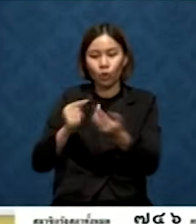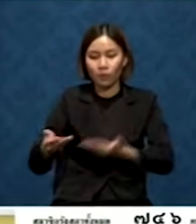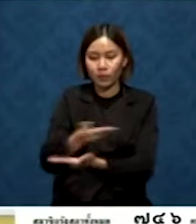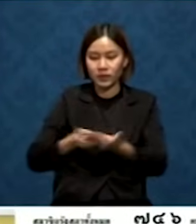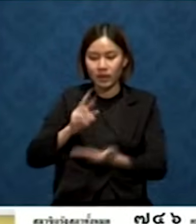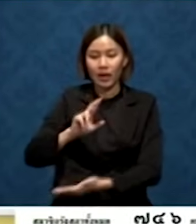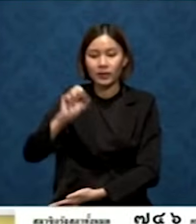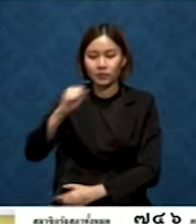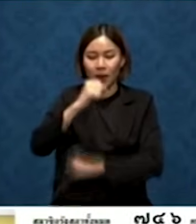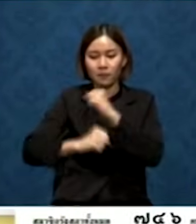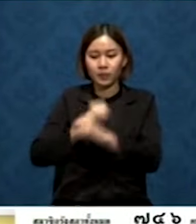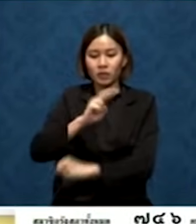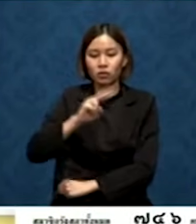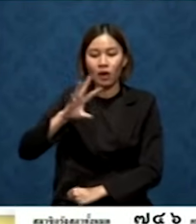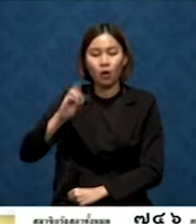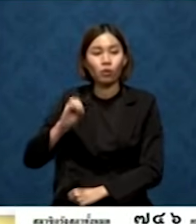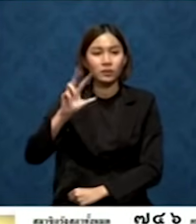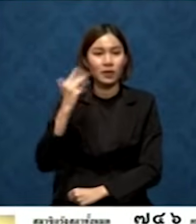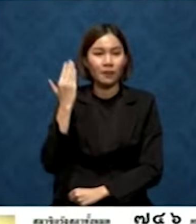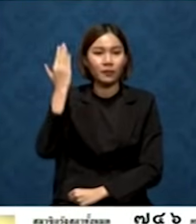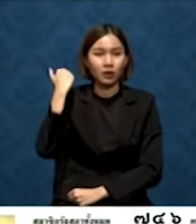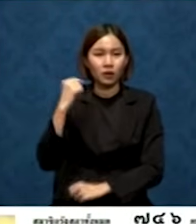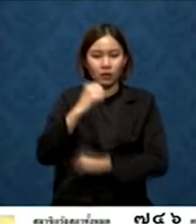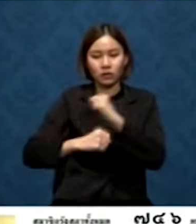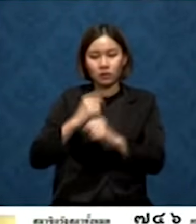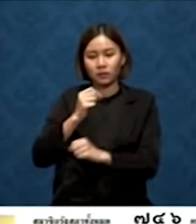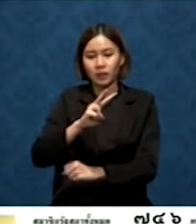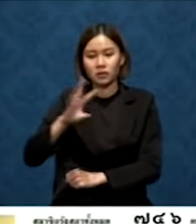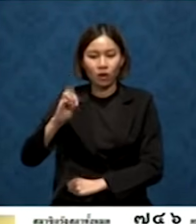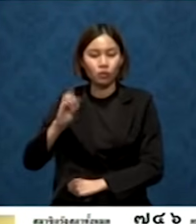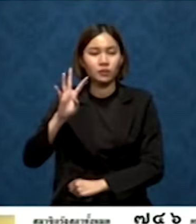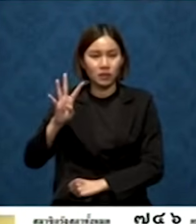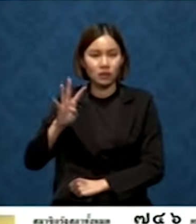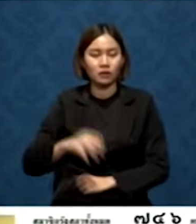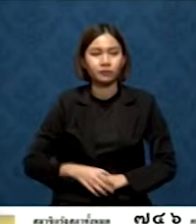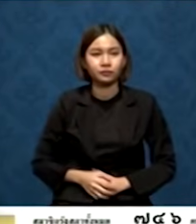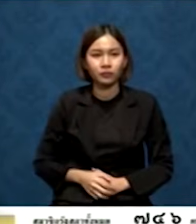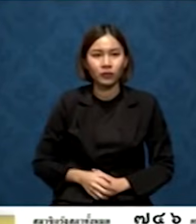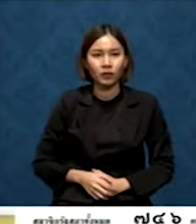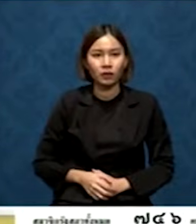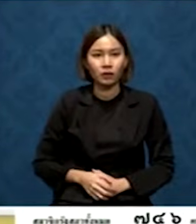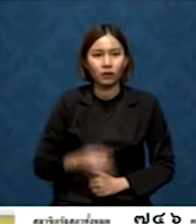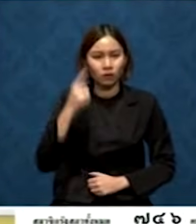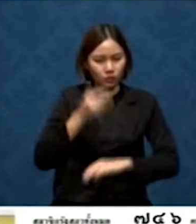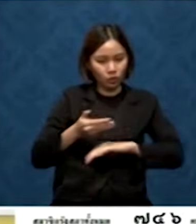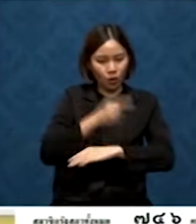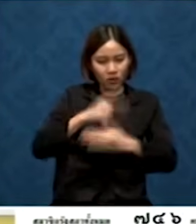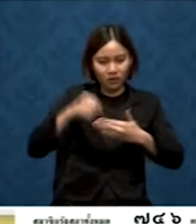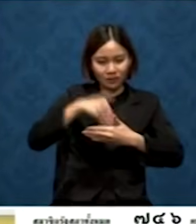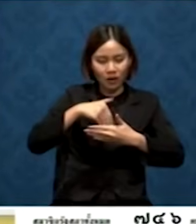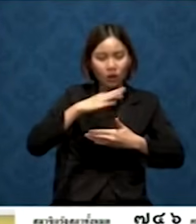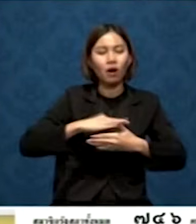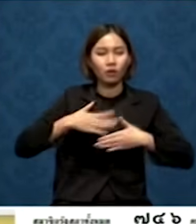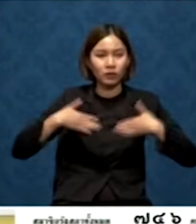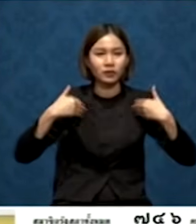ของรัฐสภาเมื่อปี 2563ถึง 2564ผมเห็นแบบนี้ก่อนเลือกตั้งผมก็สบายใจครับ